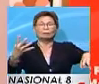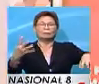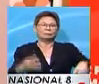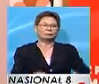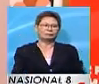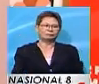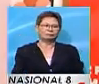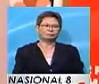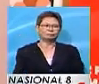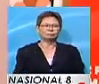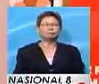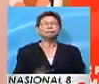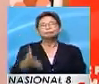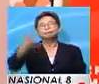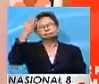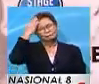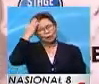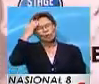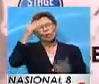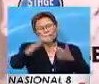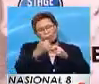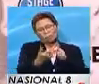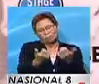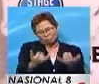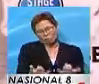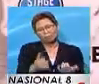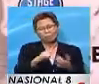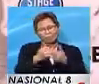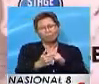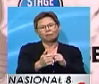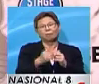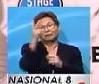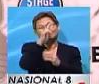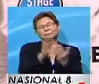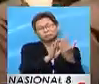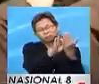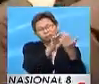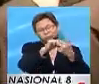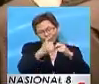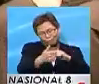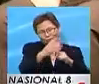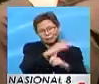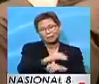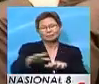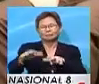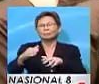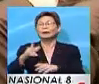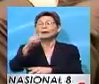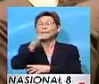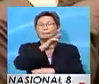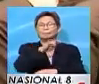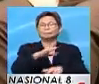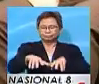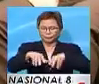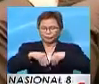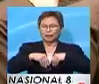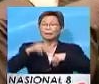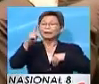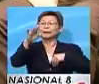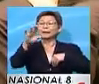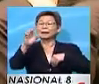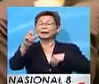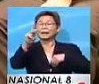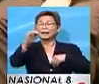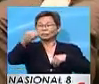pasukan memahami situasi ak dihapi kerajan ser menyahut saranan menteri belia dan sukan kiri Jamaludin Abu